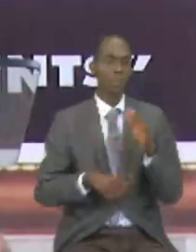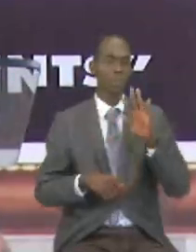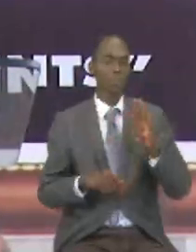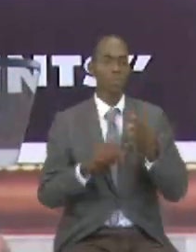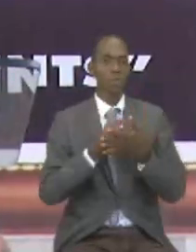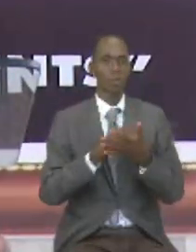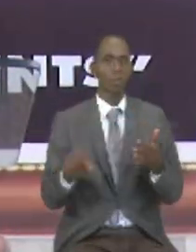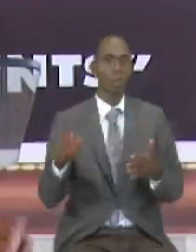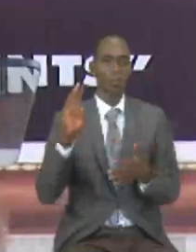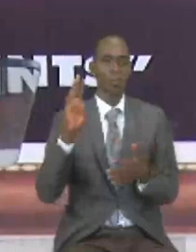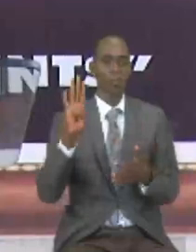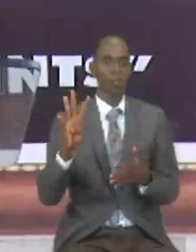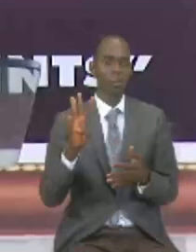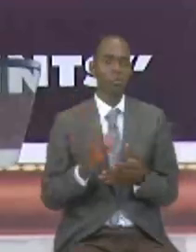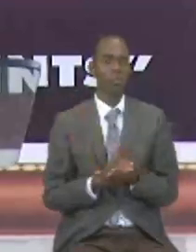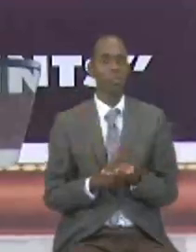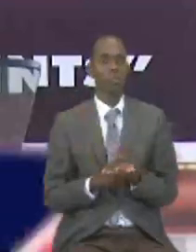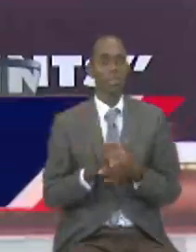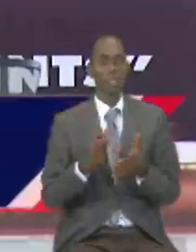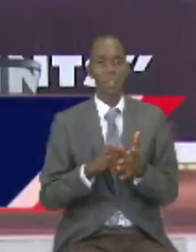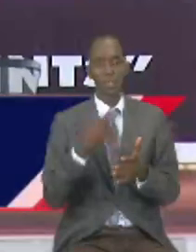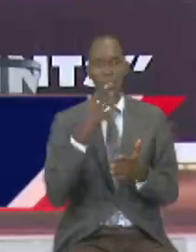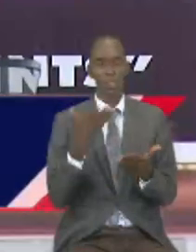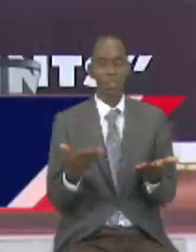Jacques chapitre 4, je lis le verset 4.